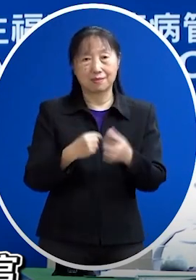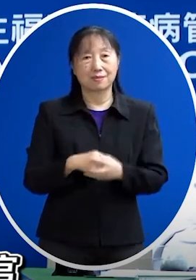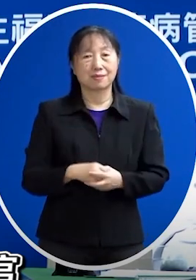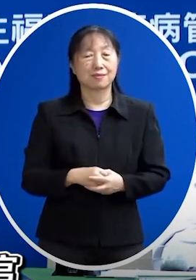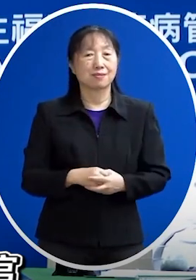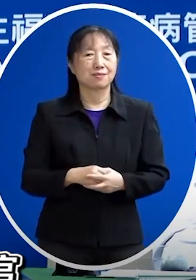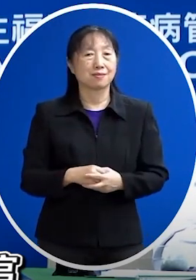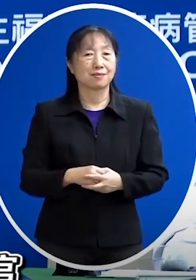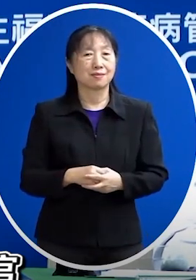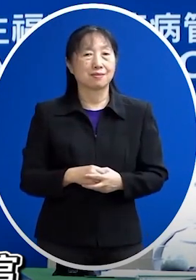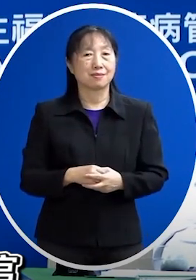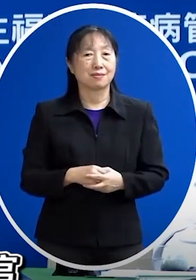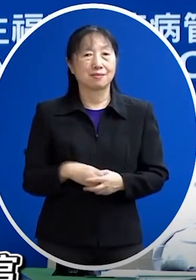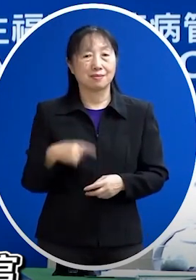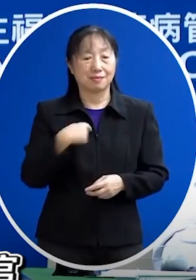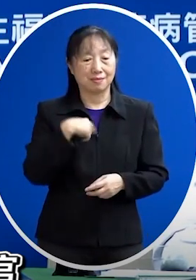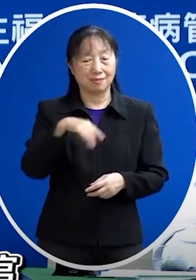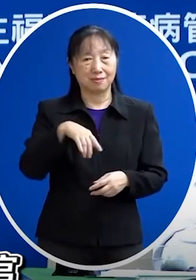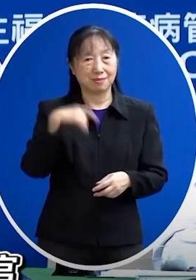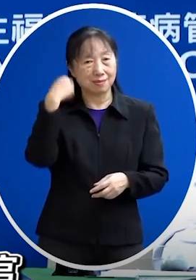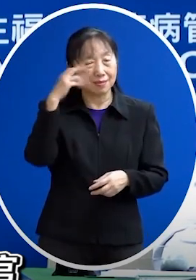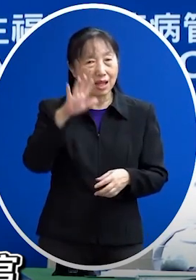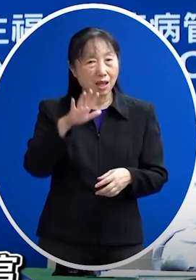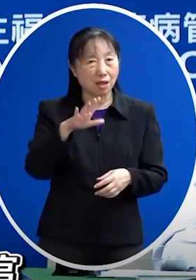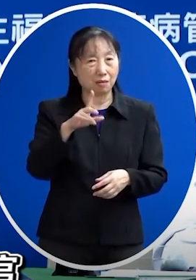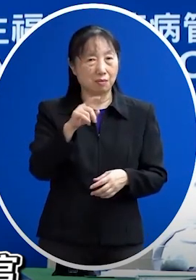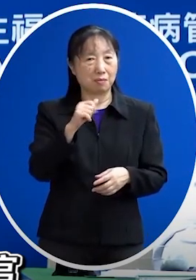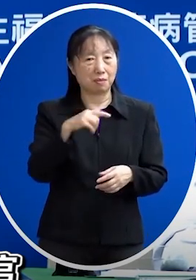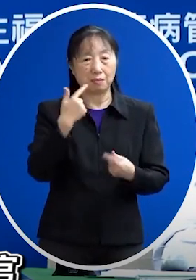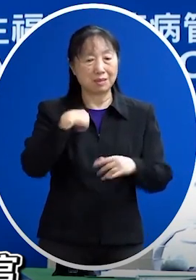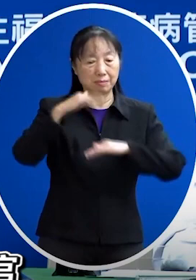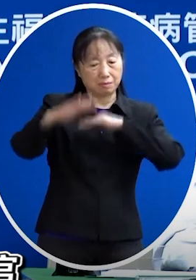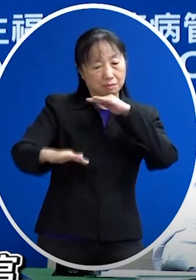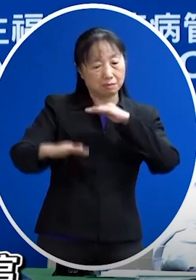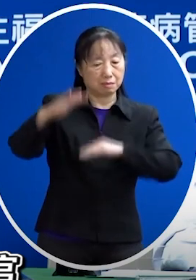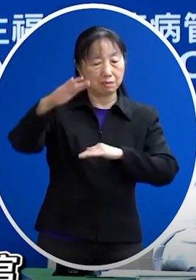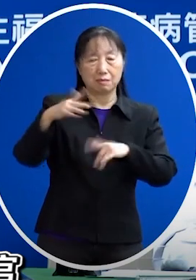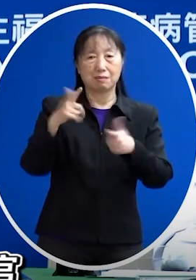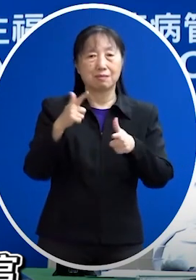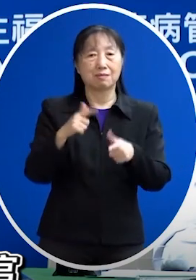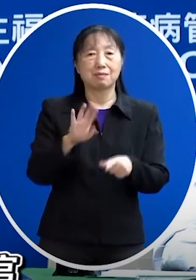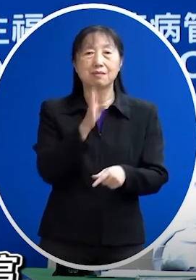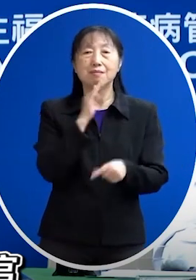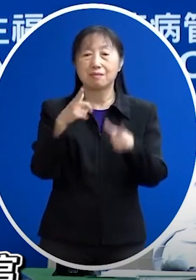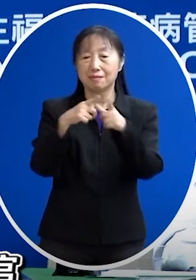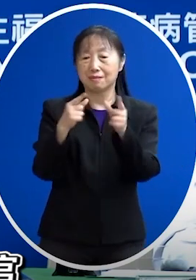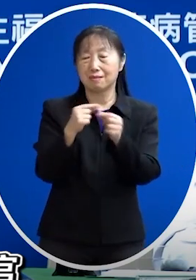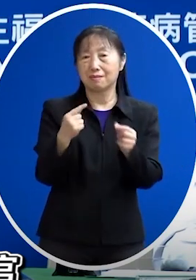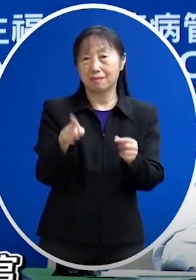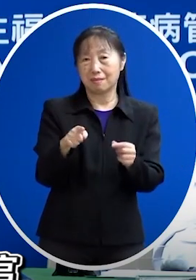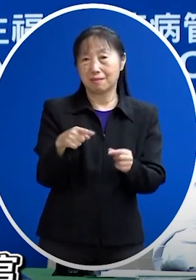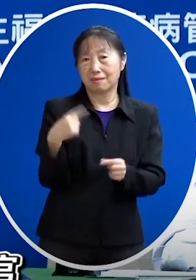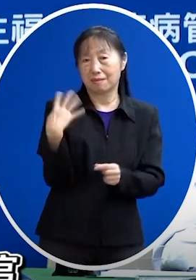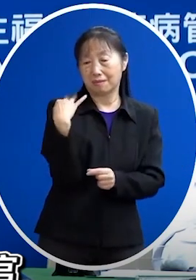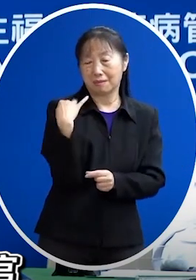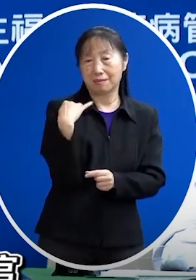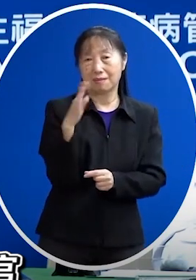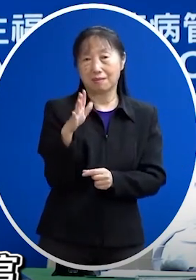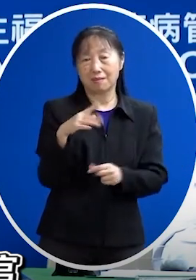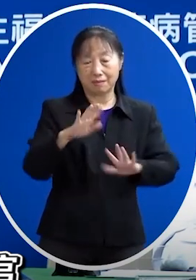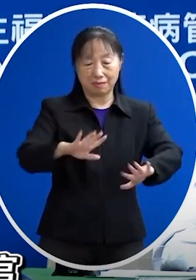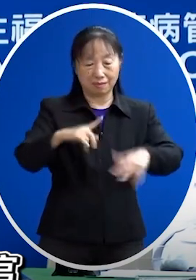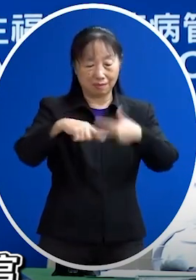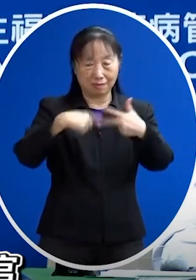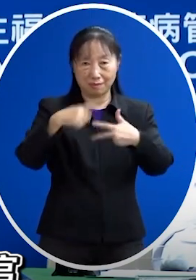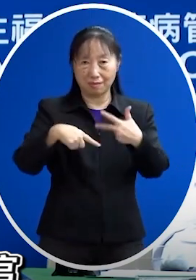可是我们觉得疫情有一点点的不对等哈。那不过日本现在这几天又看这个礼拜